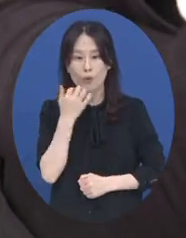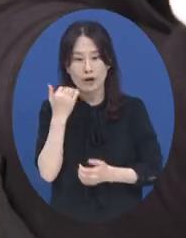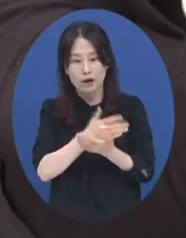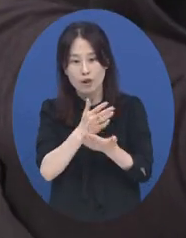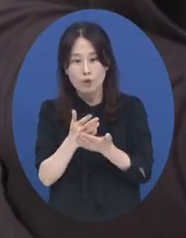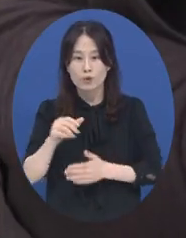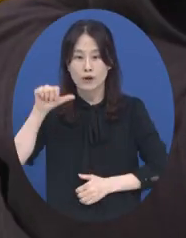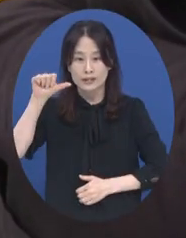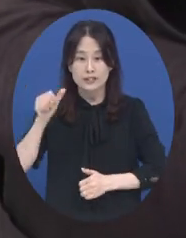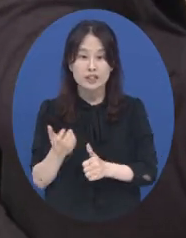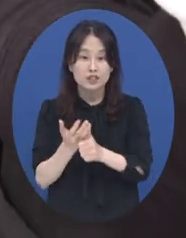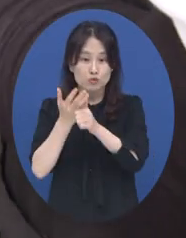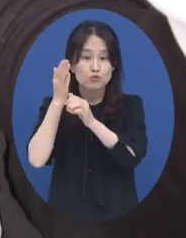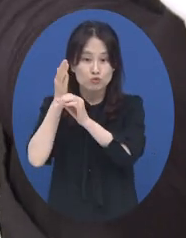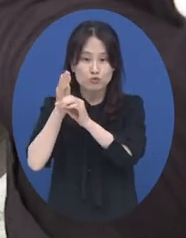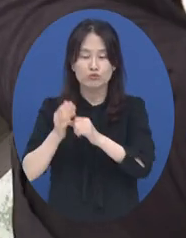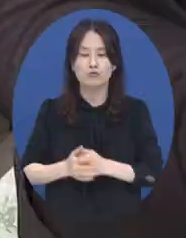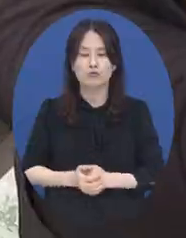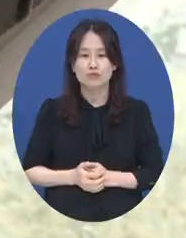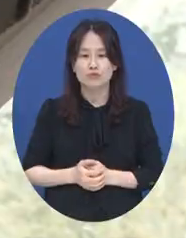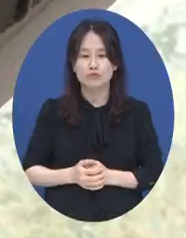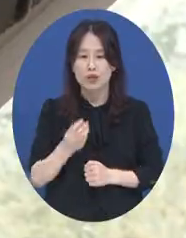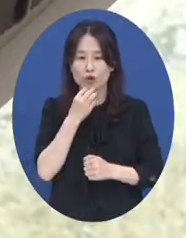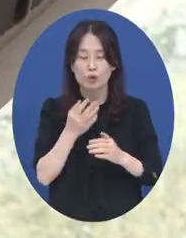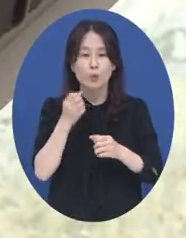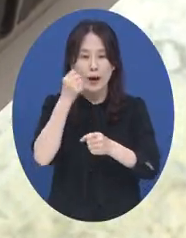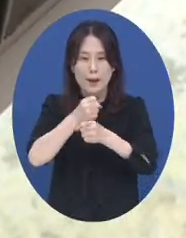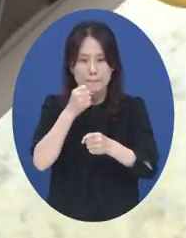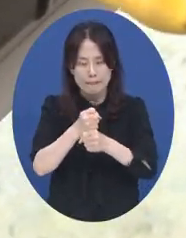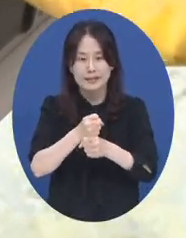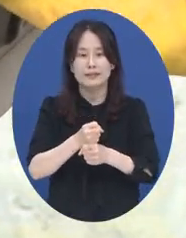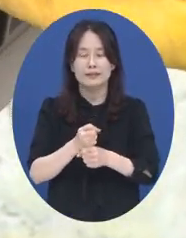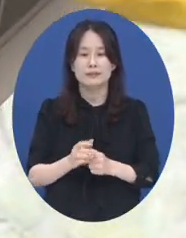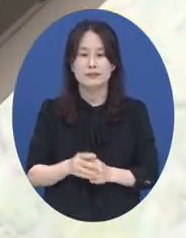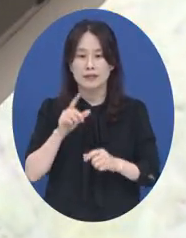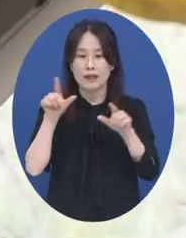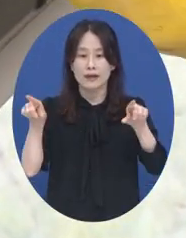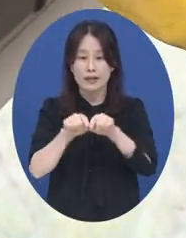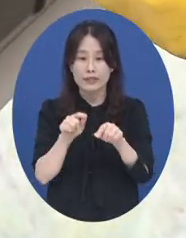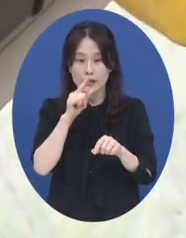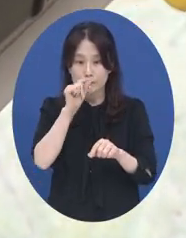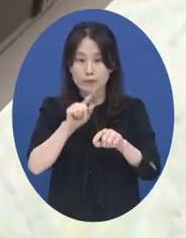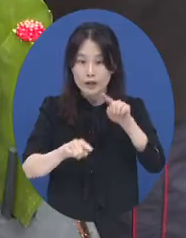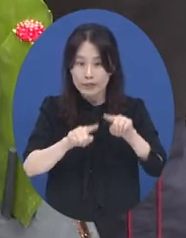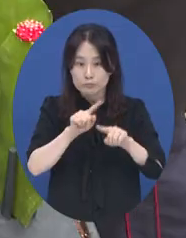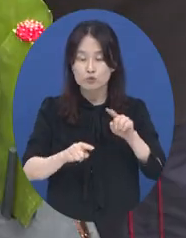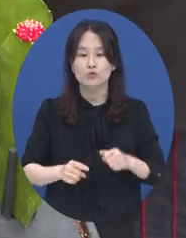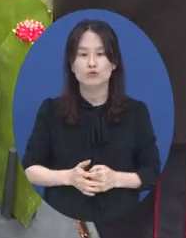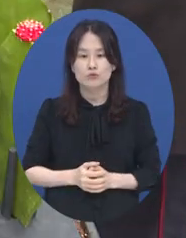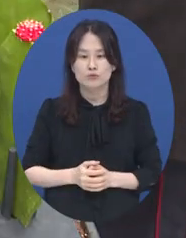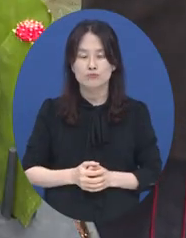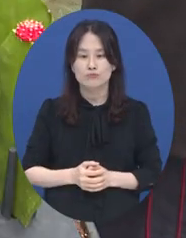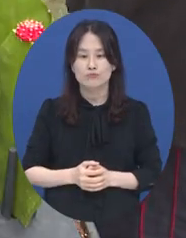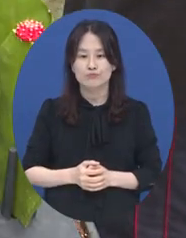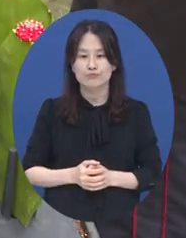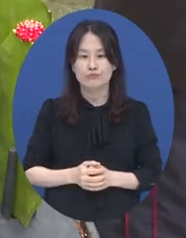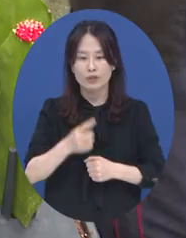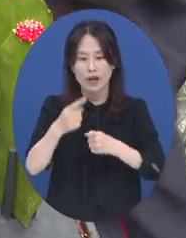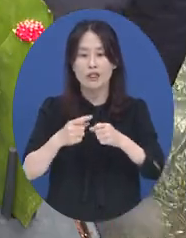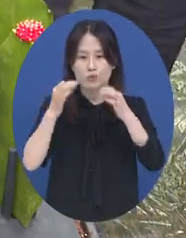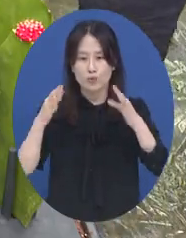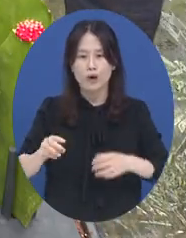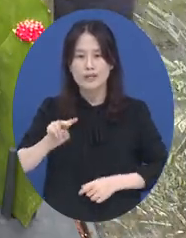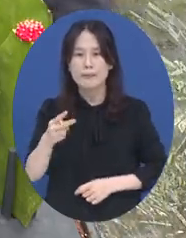품종을 키우고 있는데 모두 경기도와 개발한 품종 드립니다 다른 농가와 함께 쓰게 후로 연간 200만주를